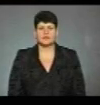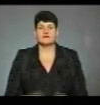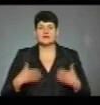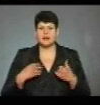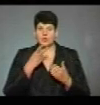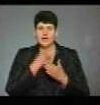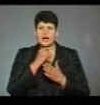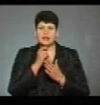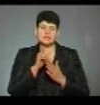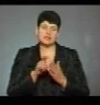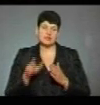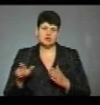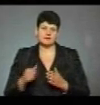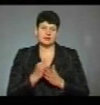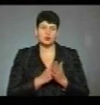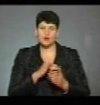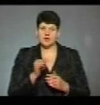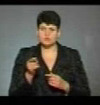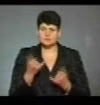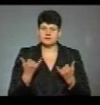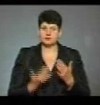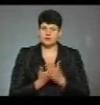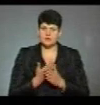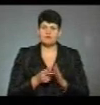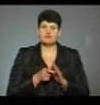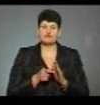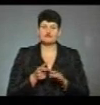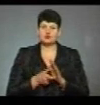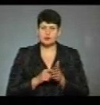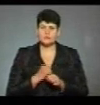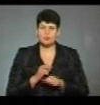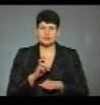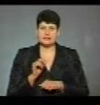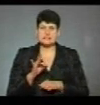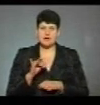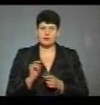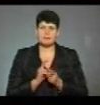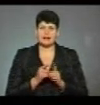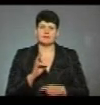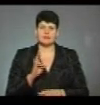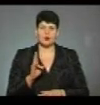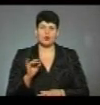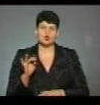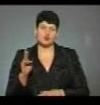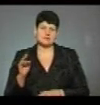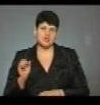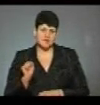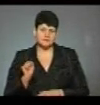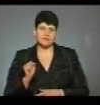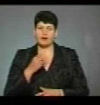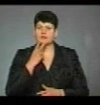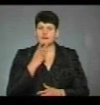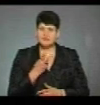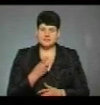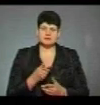Вітаю глядачів телеканалу ЮА Тернопіль. В ефірі новини. У студії Богдана Сарабун. Сурдопереклад Надія Коцовська. Дивіться